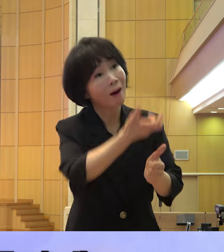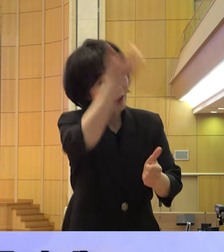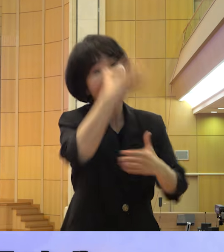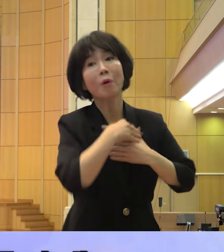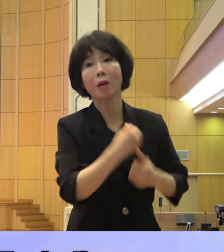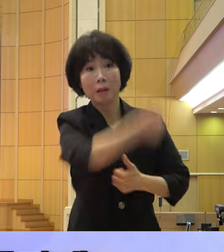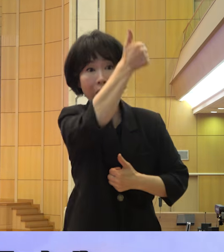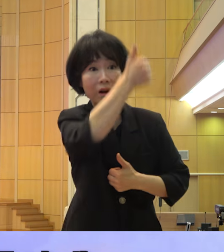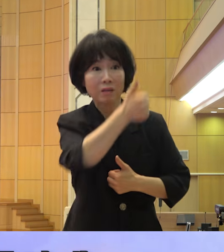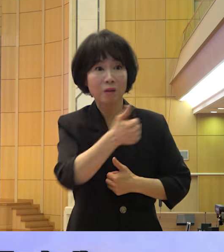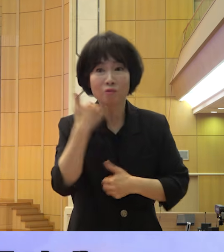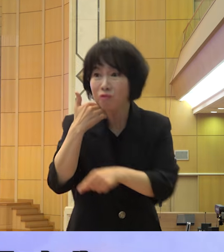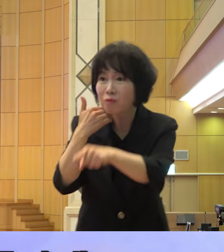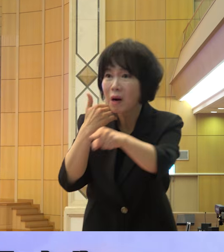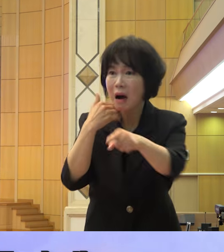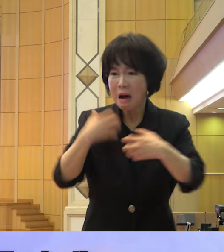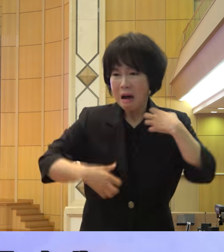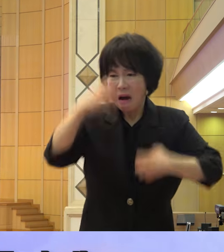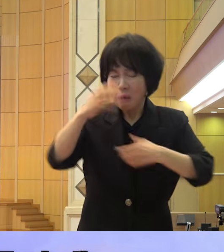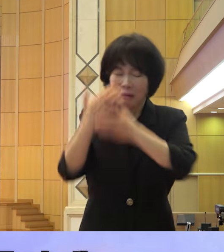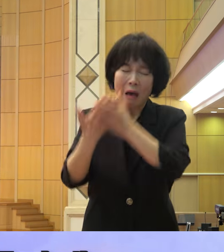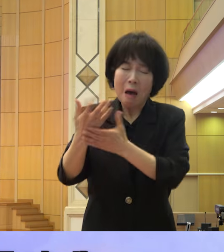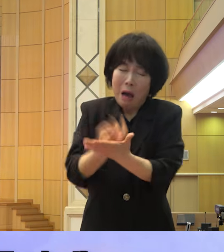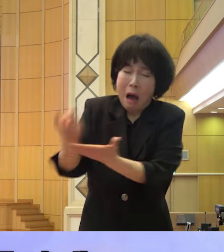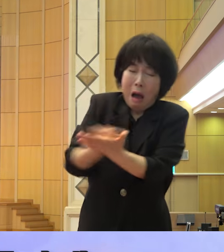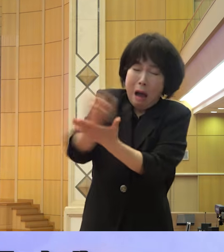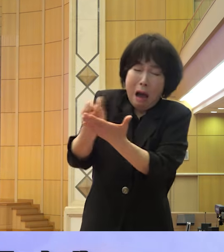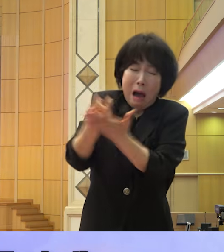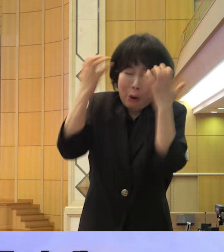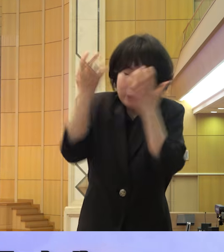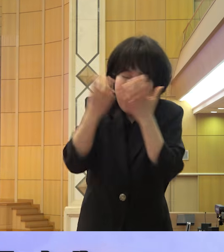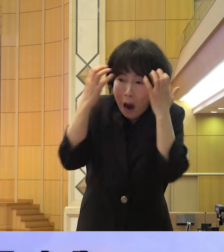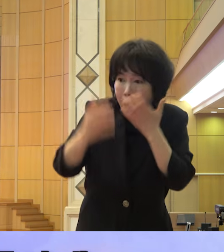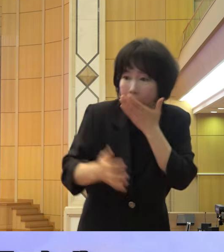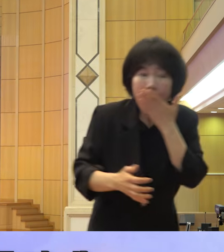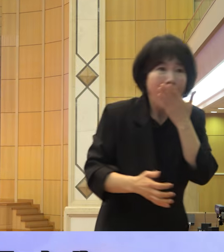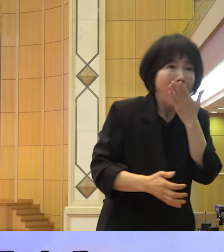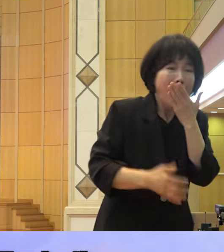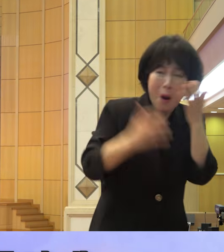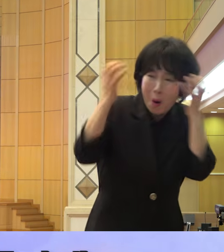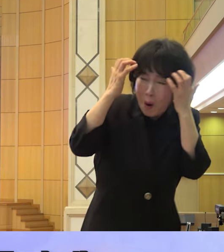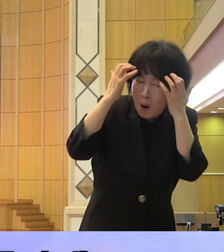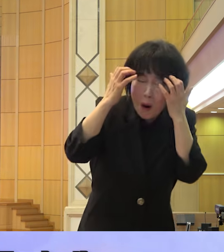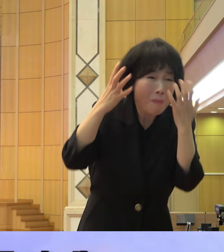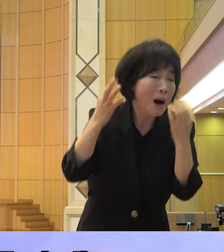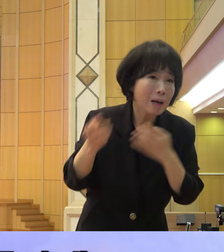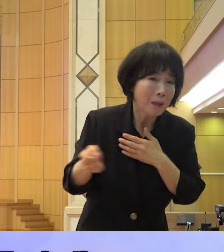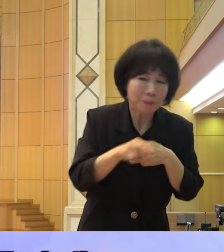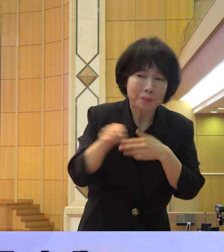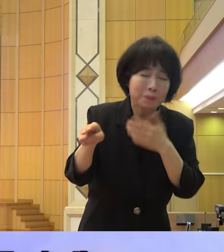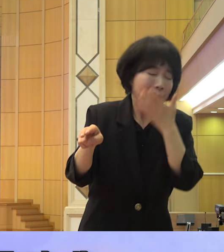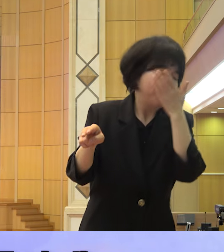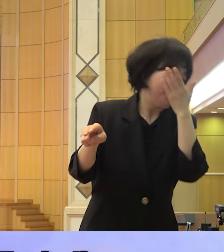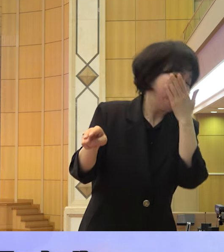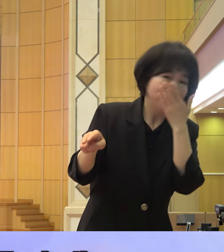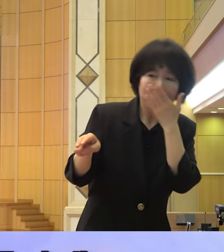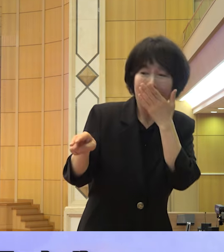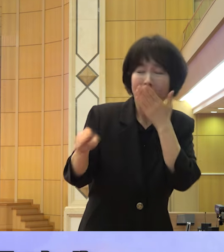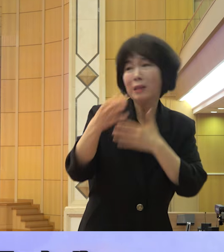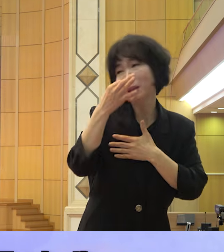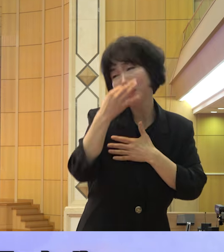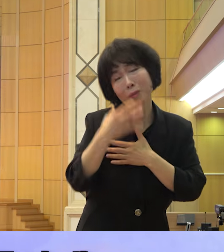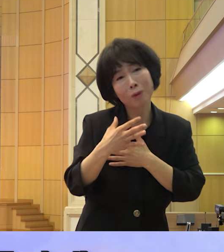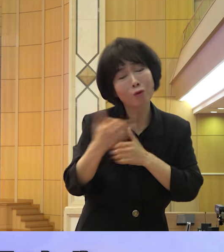물동 소별 싸고 개별 싸고 이렇게 죽으면 죽는 사람도 얼마나 고통스럽고 옆에서 보는 사람도 얼마나